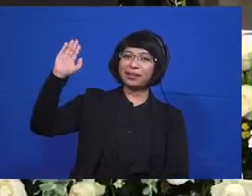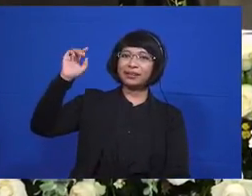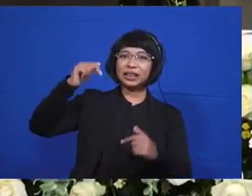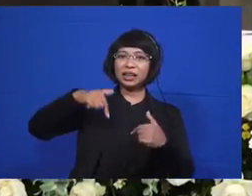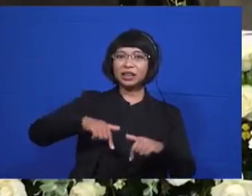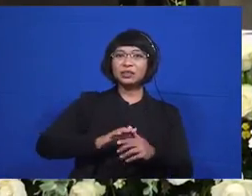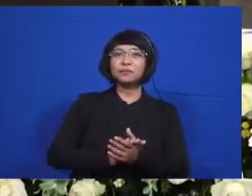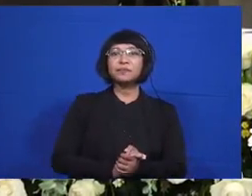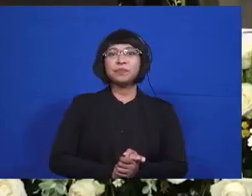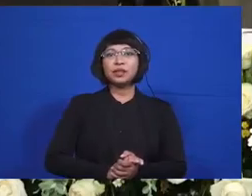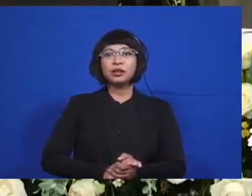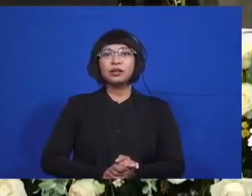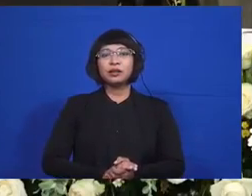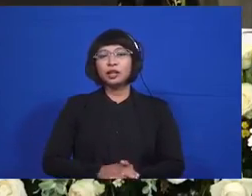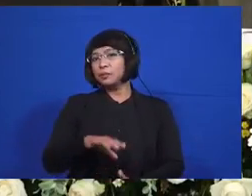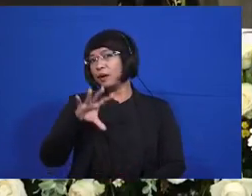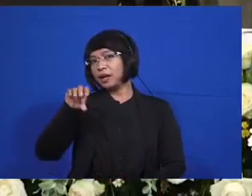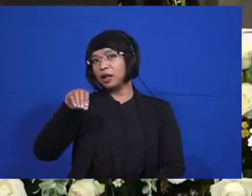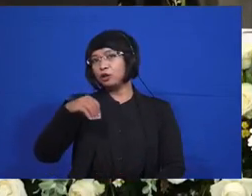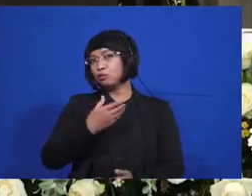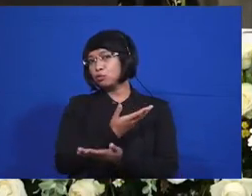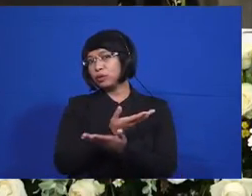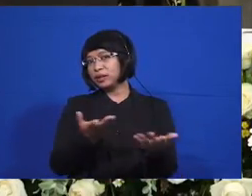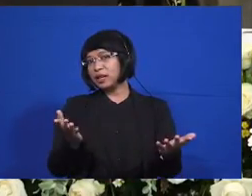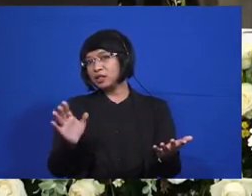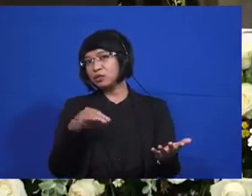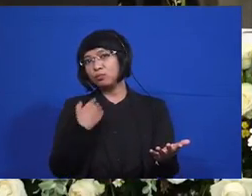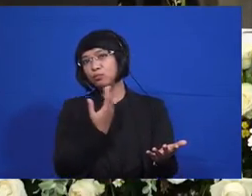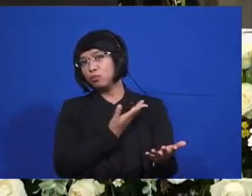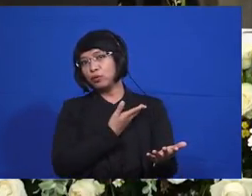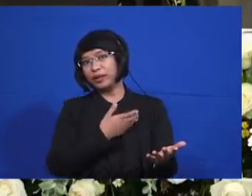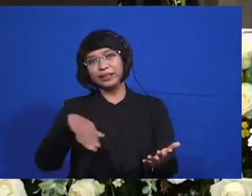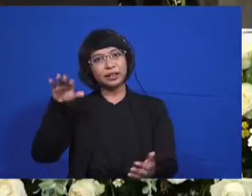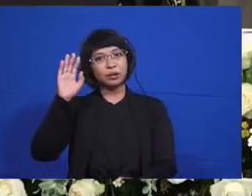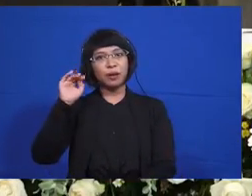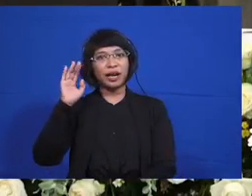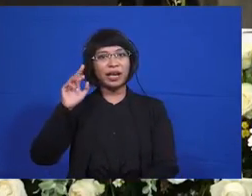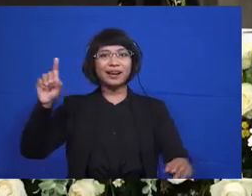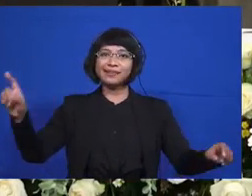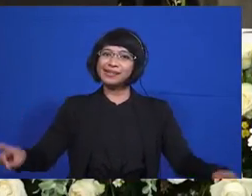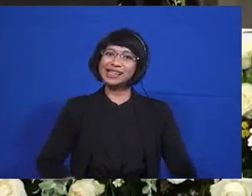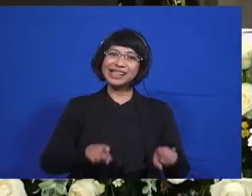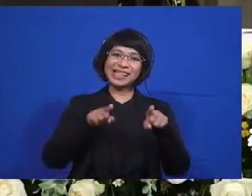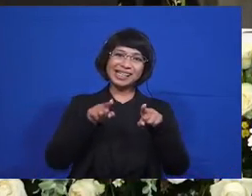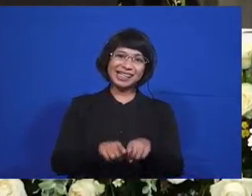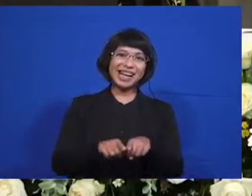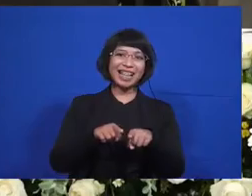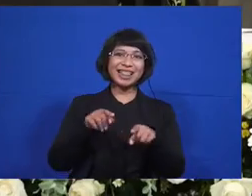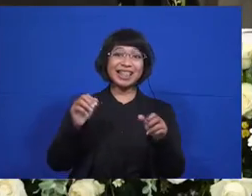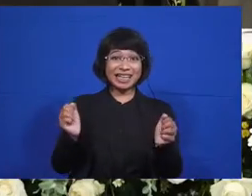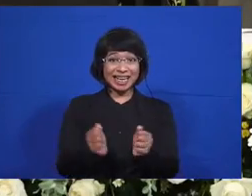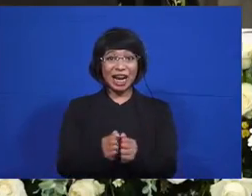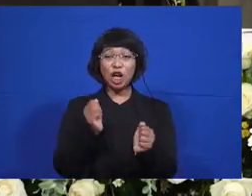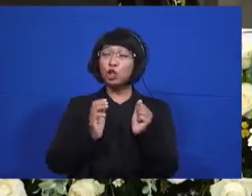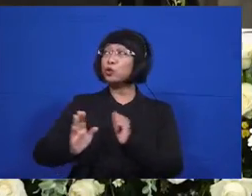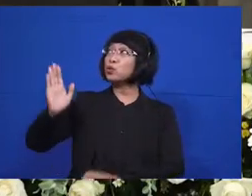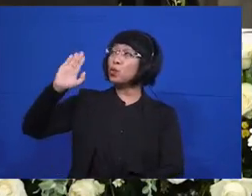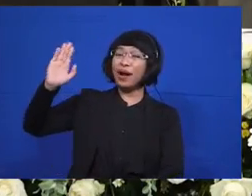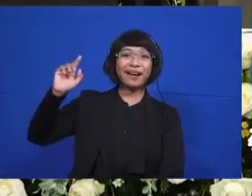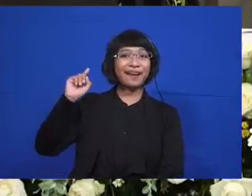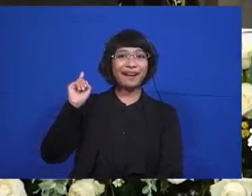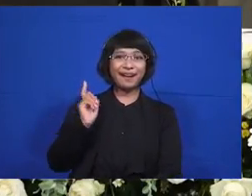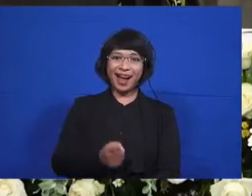oleh kita-kita yang terpanggil, seluruh umat beriman bahkan, yakni kedekatan kita dengan Tuhan, karena Dialah yang menjadi sumber semangat kita, jadi